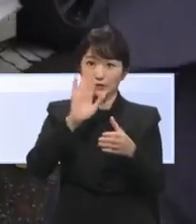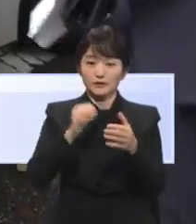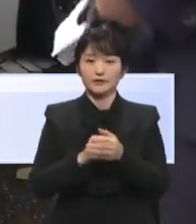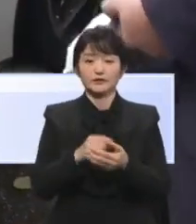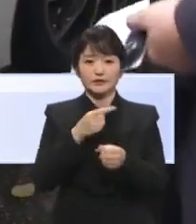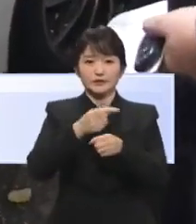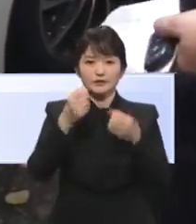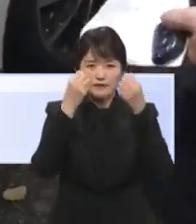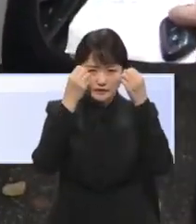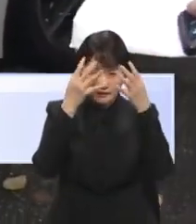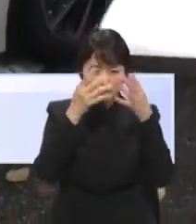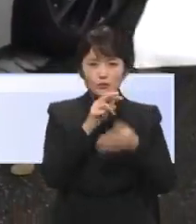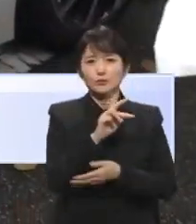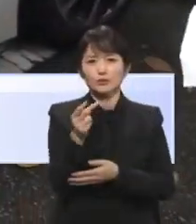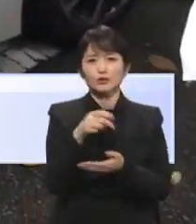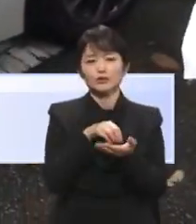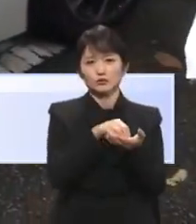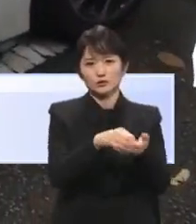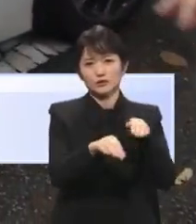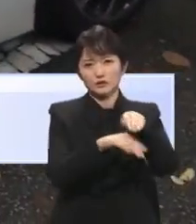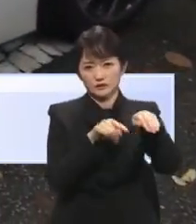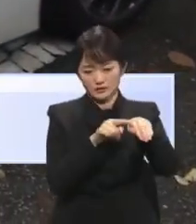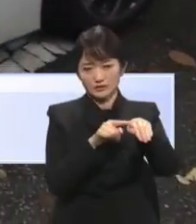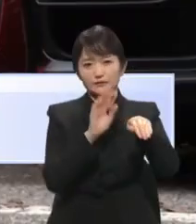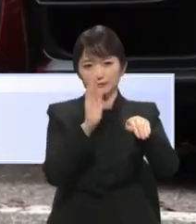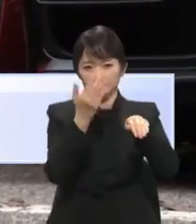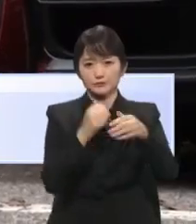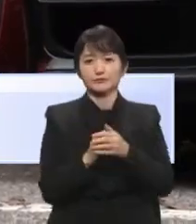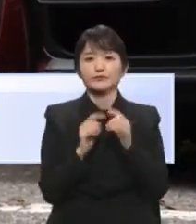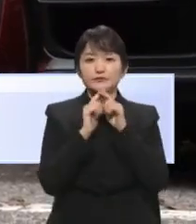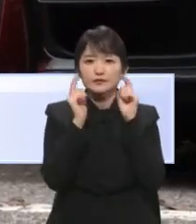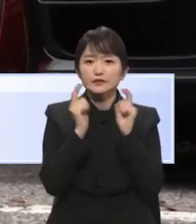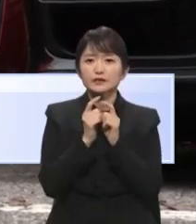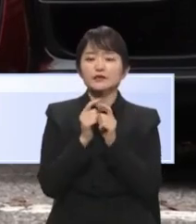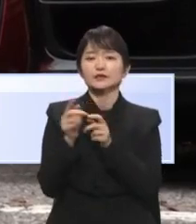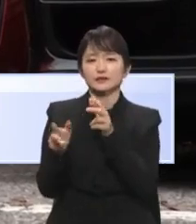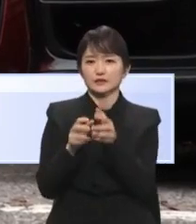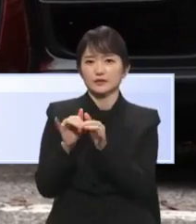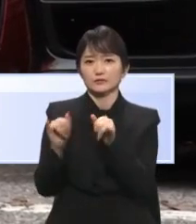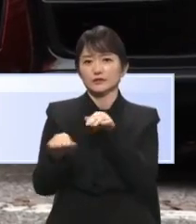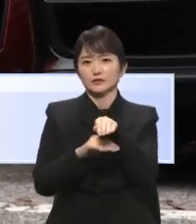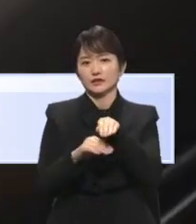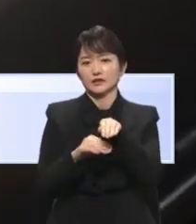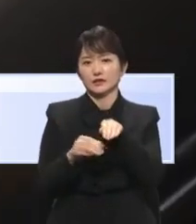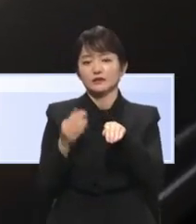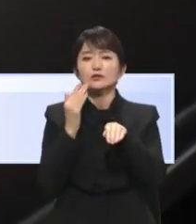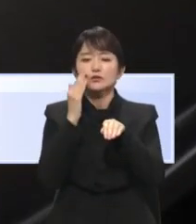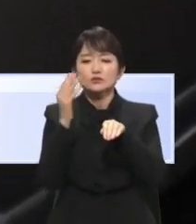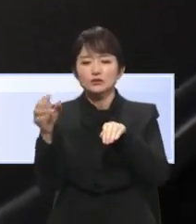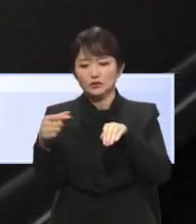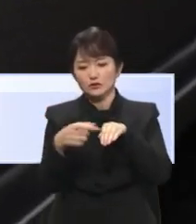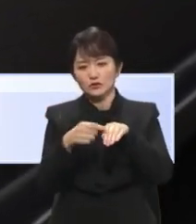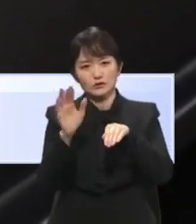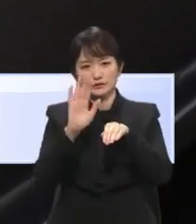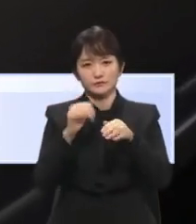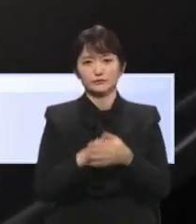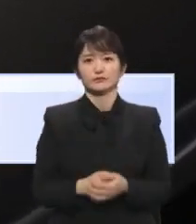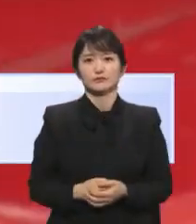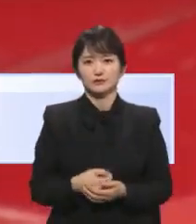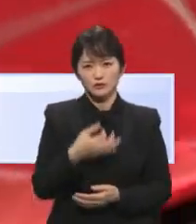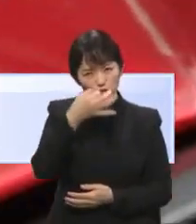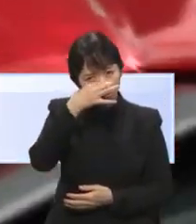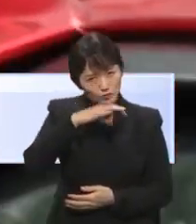신규 변경 등록하는 승용차가 대상입니다 또 개인 사업자 차량에는 적용하지 않습니다 자 그러면 실효성이 좀